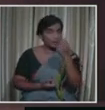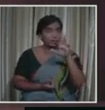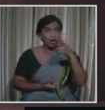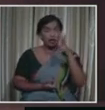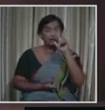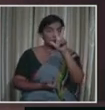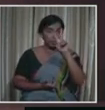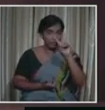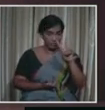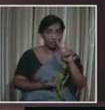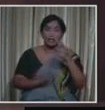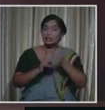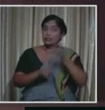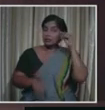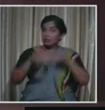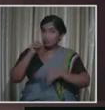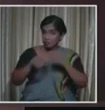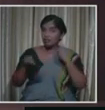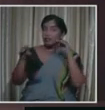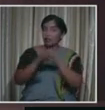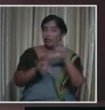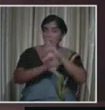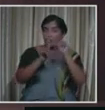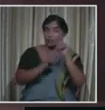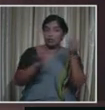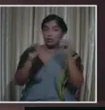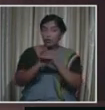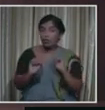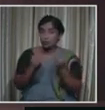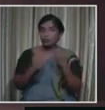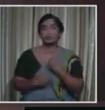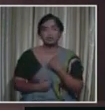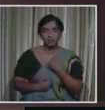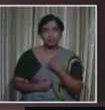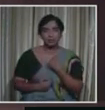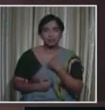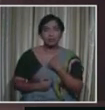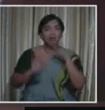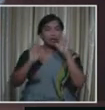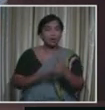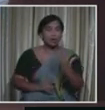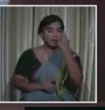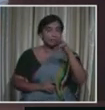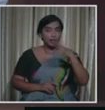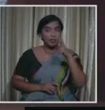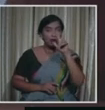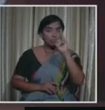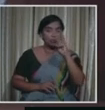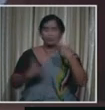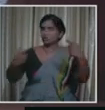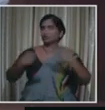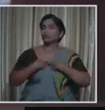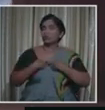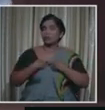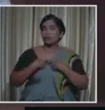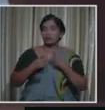ke Janadipati warindi patu apeksha ke idripat kiri masanda vayang karap desu panu vya parek kapi. Hebe ekda samasya asutunya api yatahanan kara. Kisi